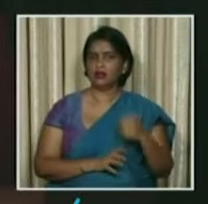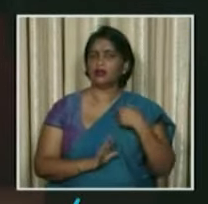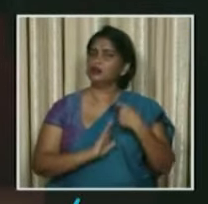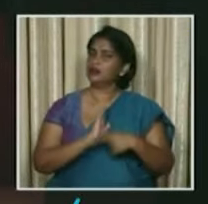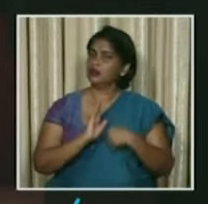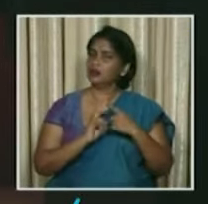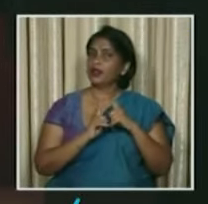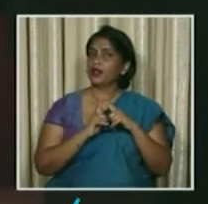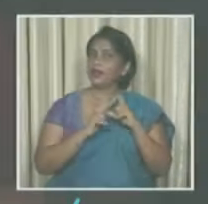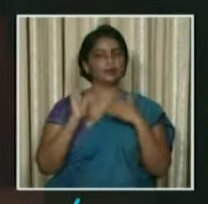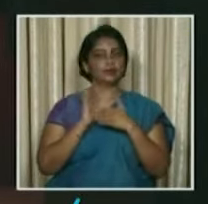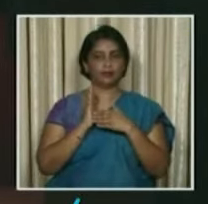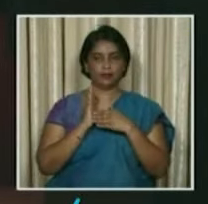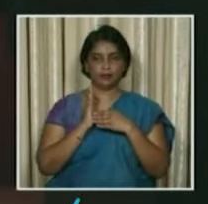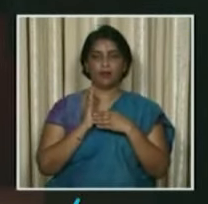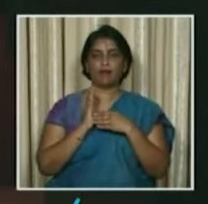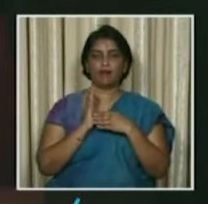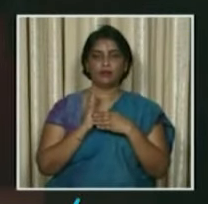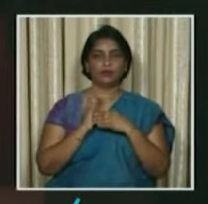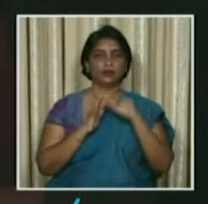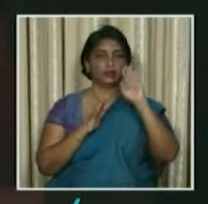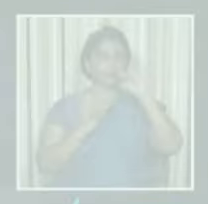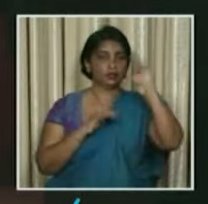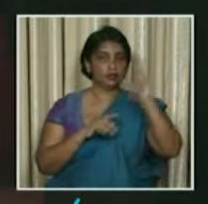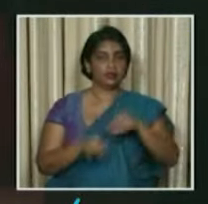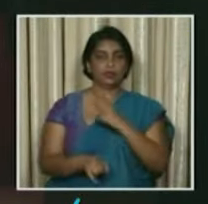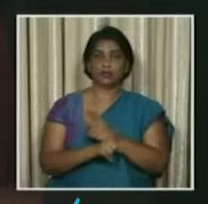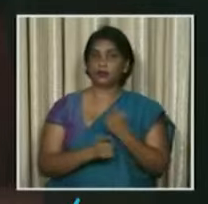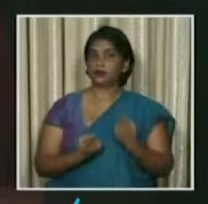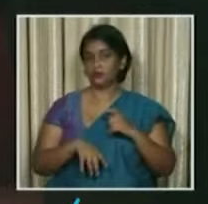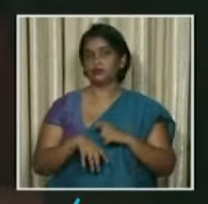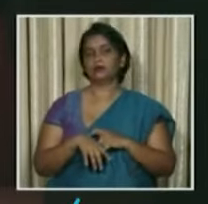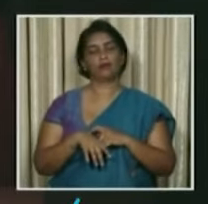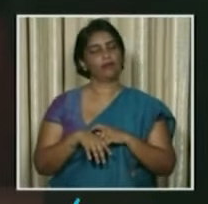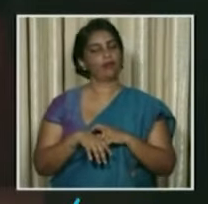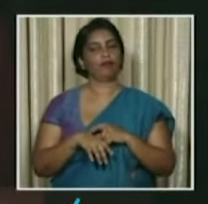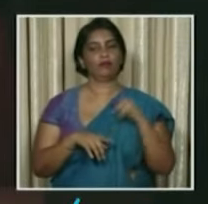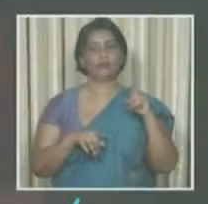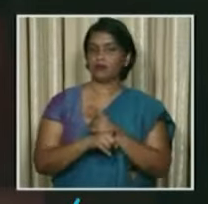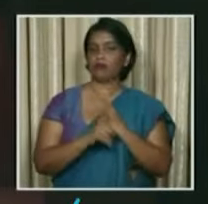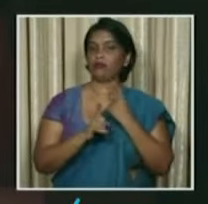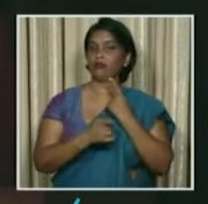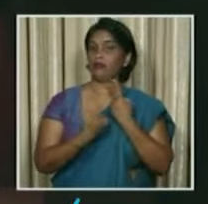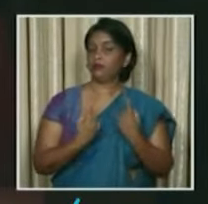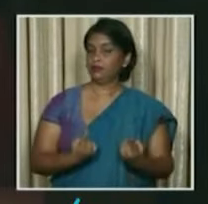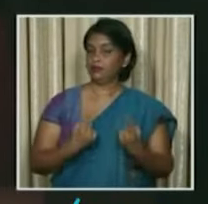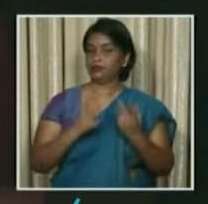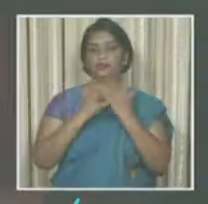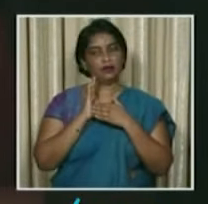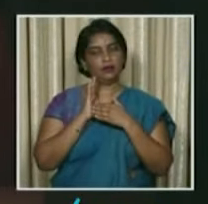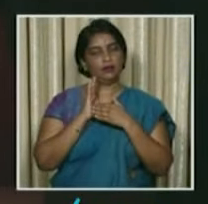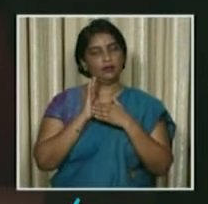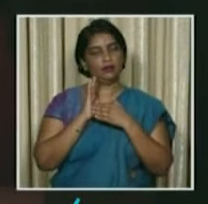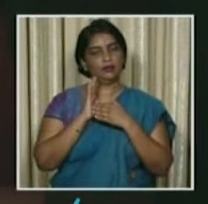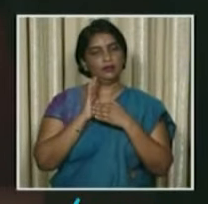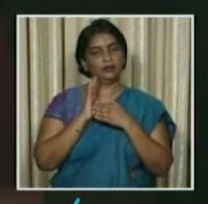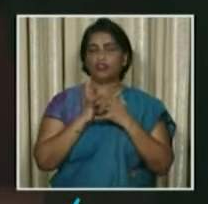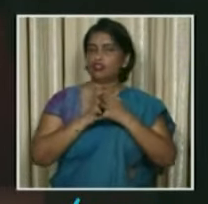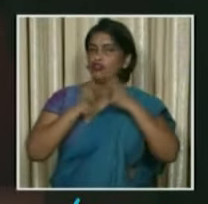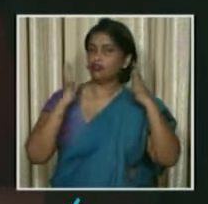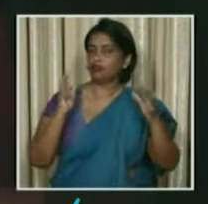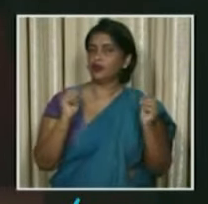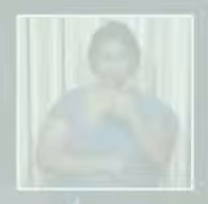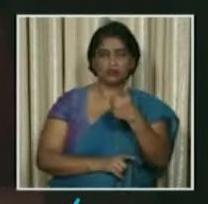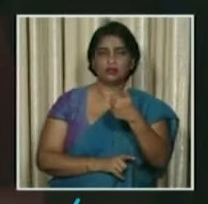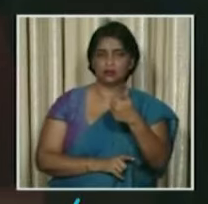රටේ අධ්‍යාපන ක්ෂේත්‍රයේ 40,000ක ගුරුහිඟයක් තියෙන අවස්ථාවක ඒ ගුරුහිඟය මගහරවා ගන්නට විශාල